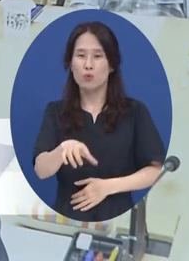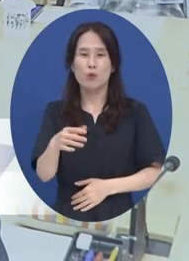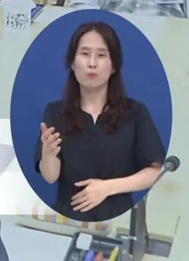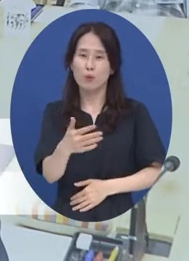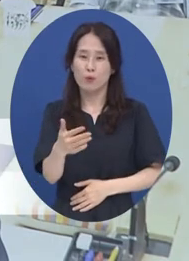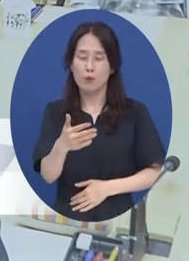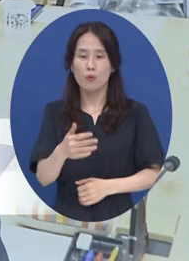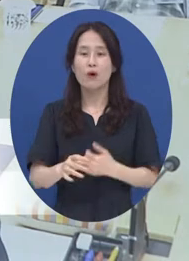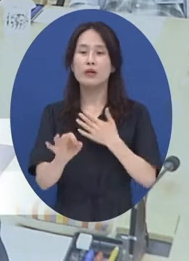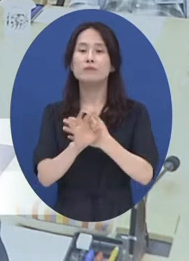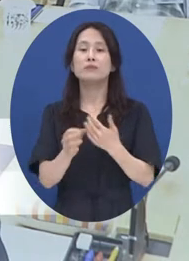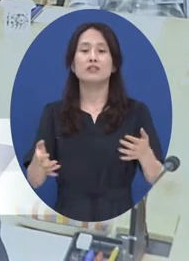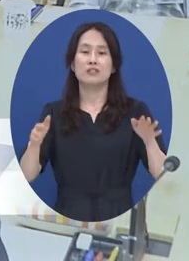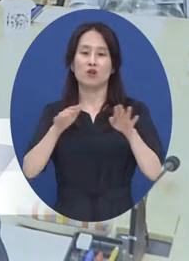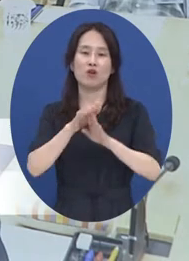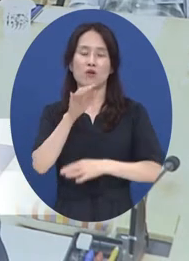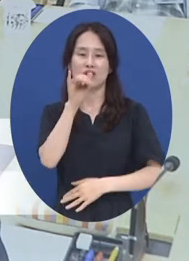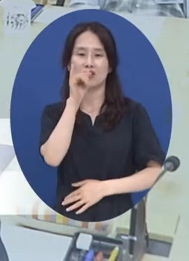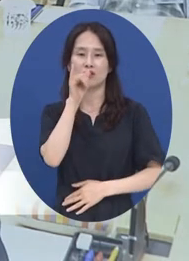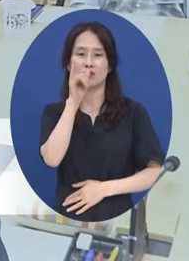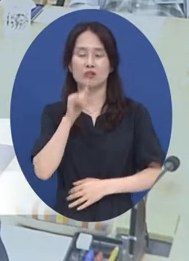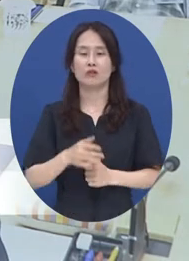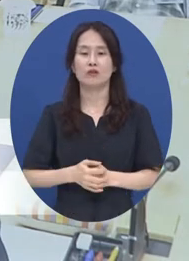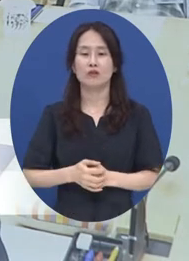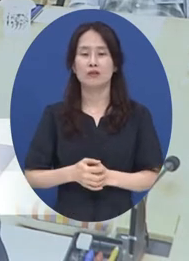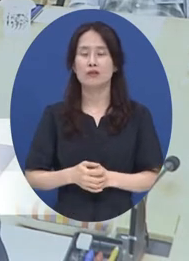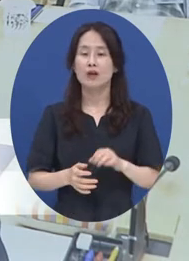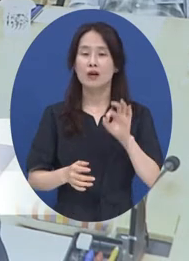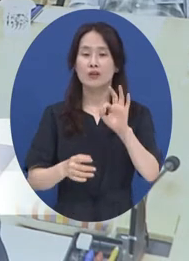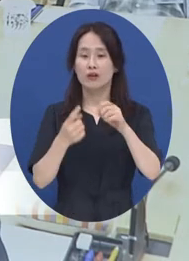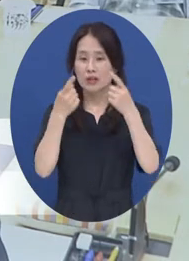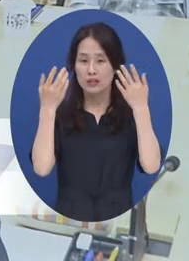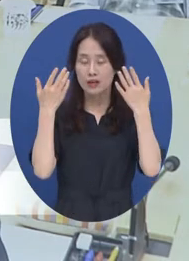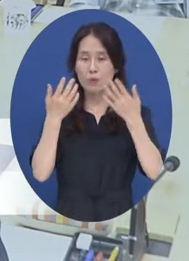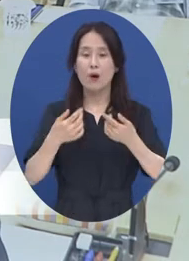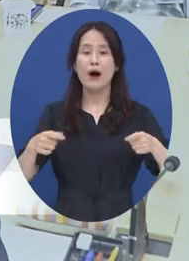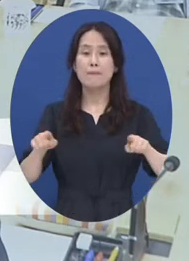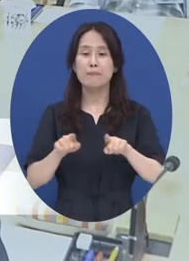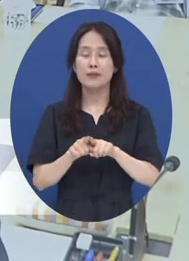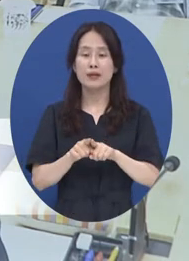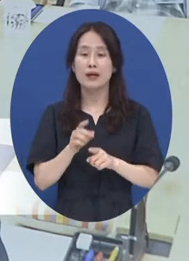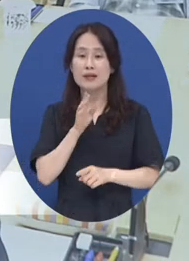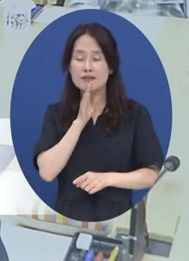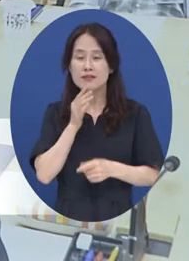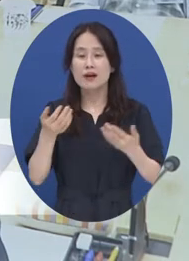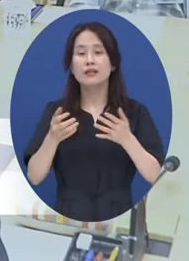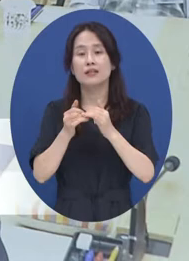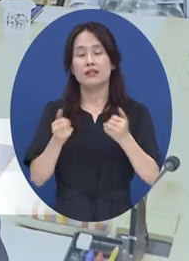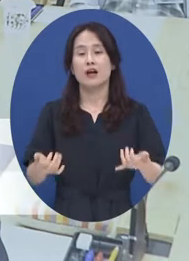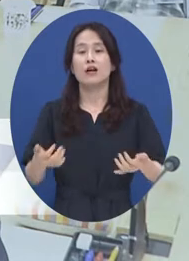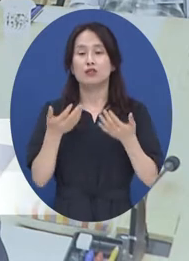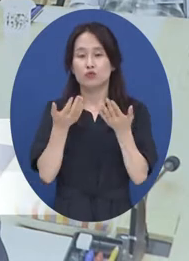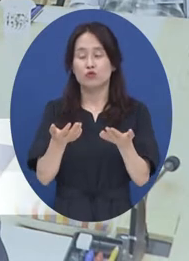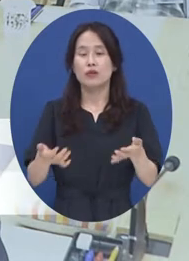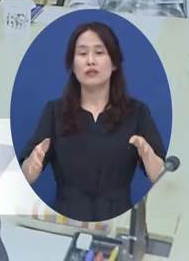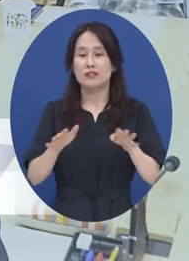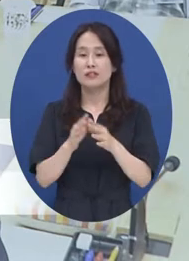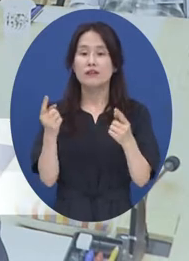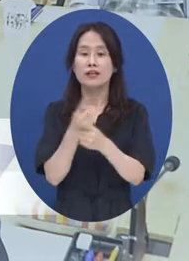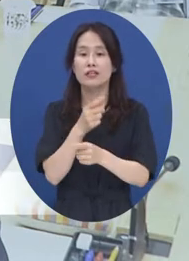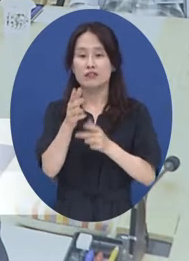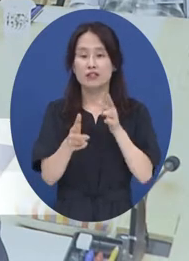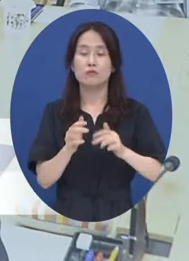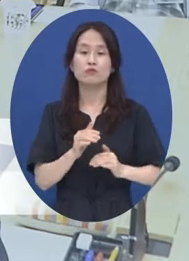간이 시설로 돼 있다고 하는데요. 경기도가 도내 10개 대학과 손을 잡고 현장 노동자 휴게시설 개선 사업을